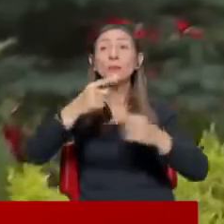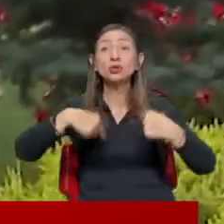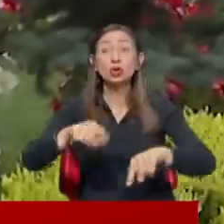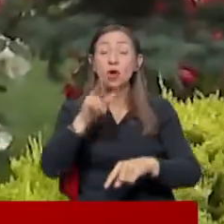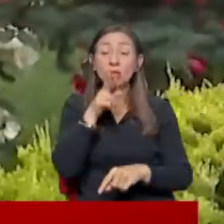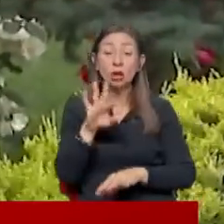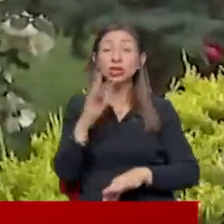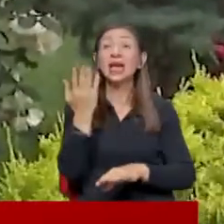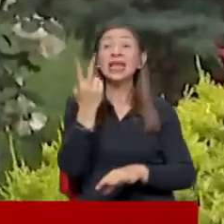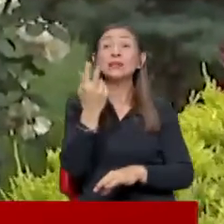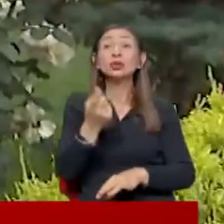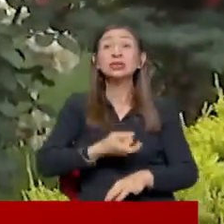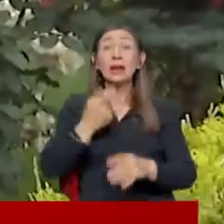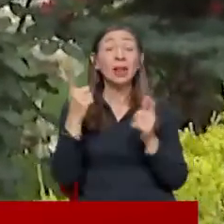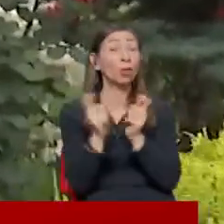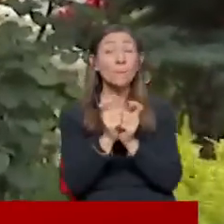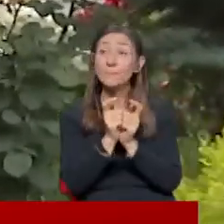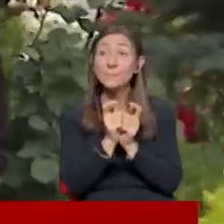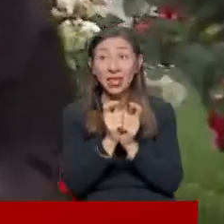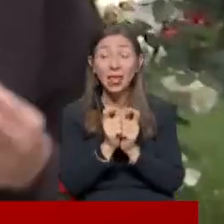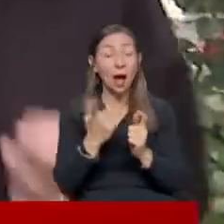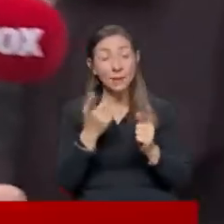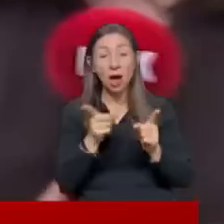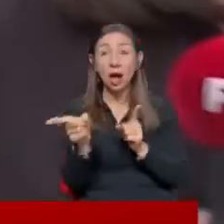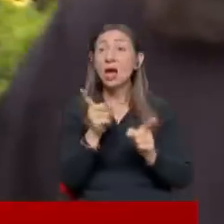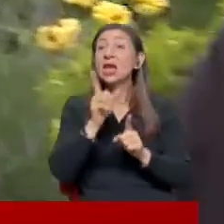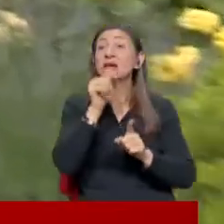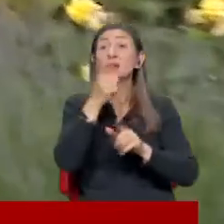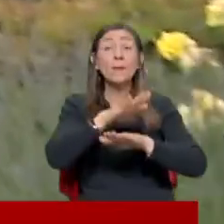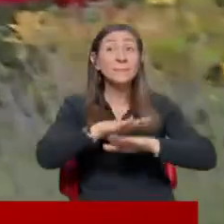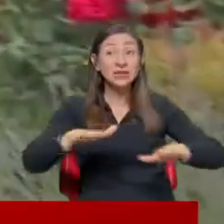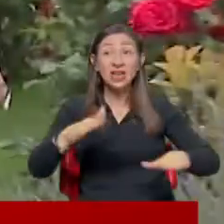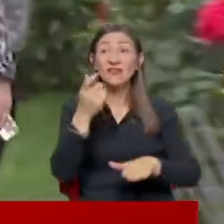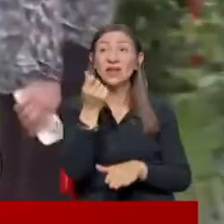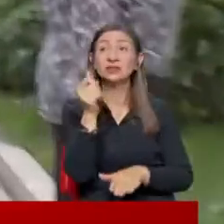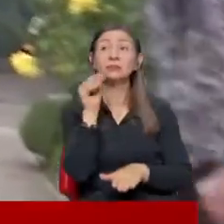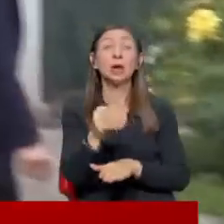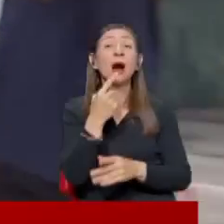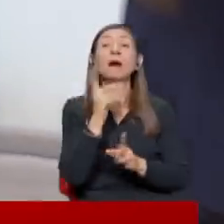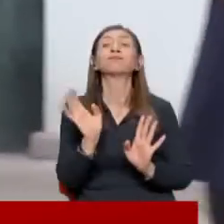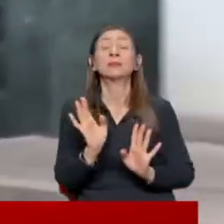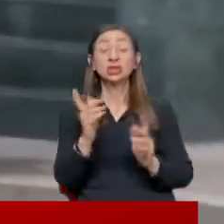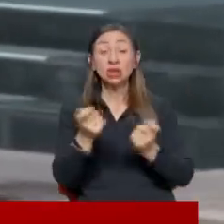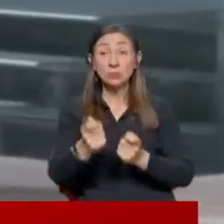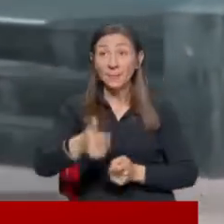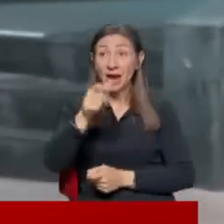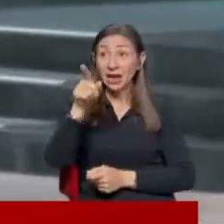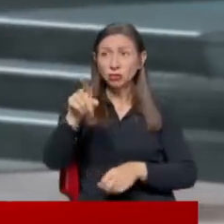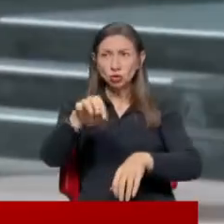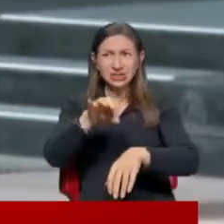önce 2,5 saatlik bir toplantı yaptı ama taraflardan hiçbir masaya rakam getirmedi. Çalışma Bakanlığı'nda